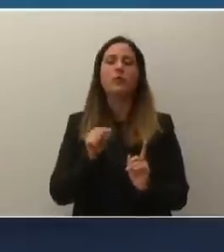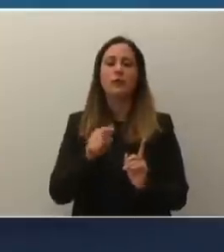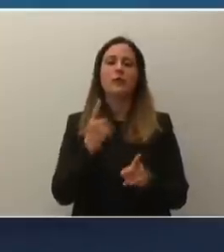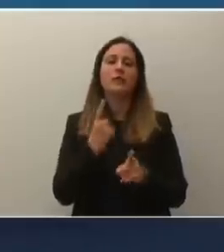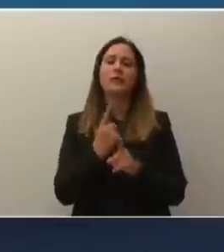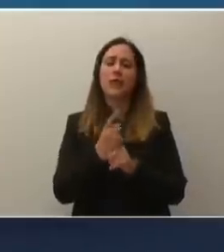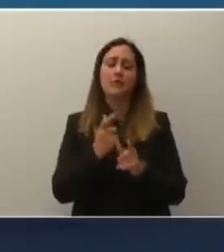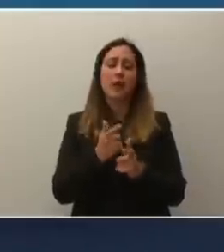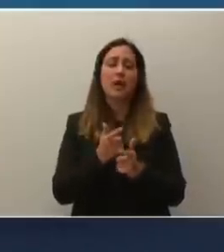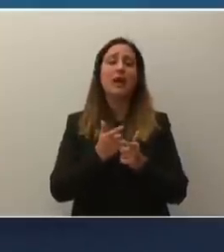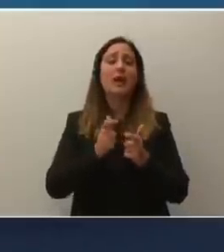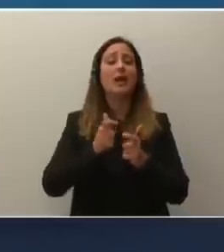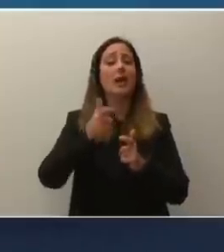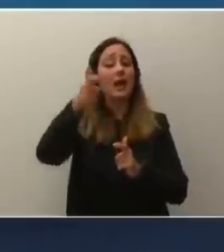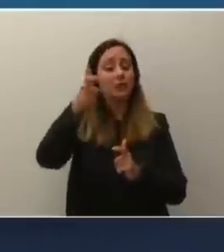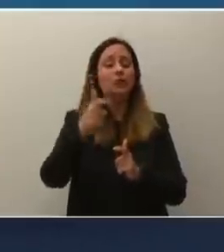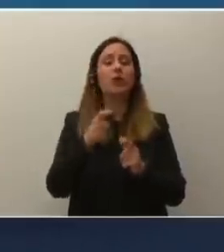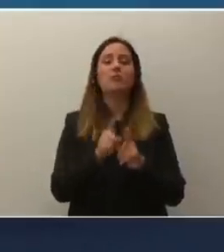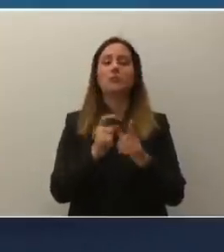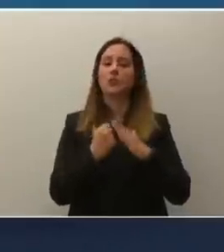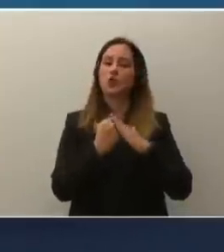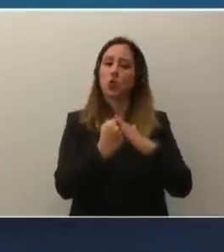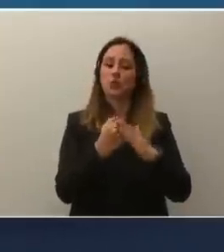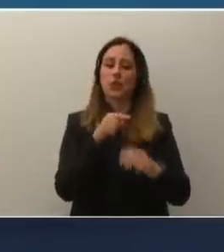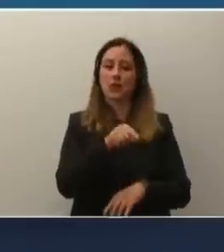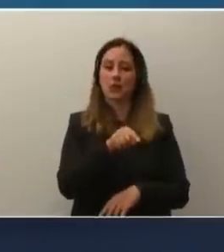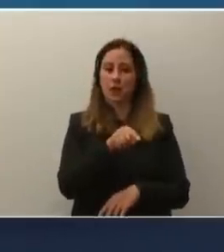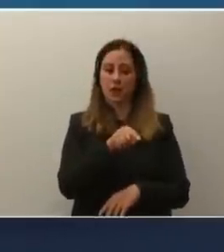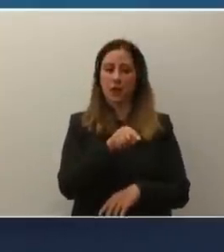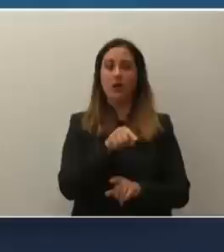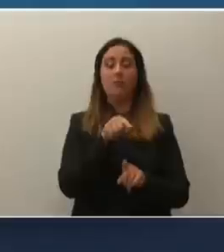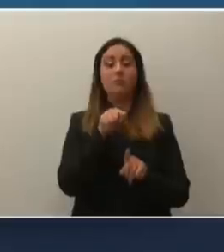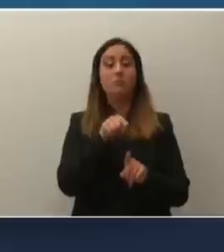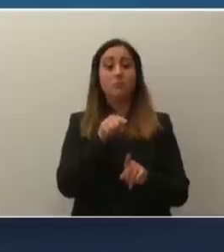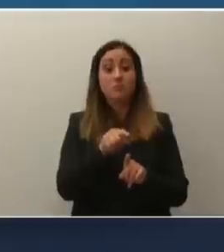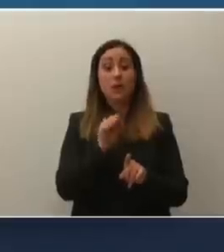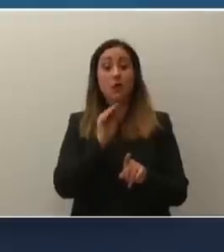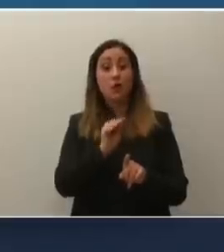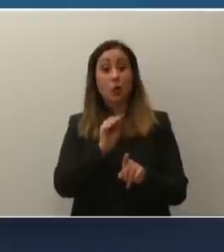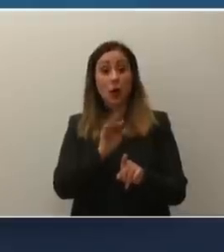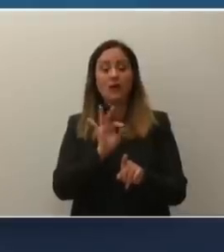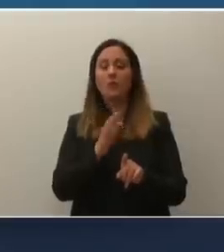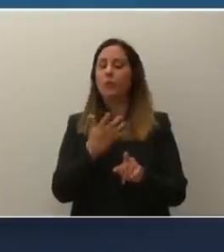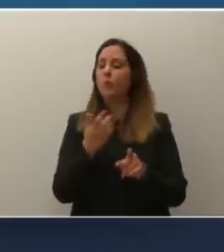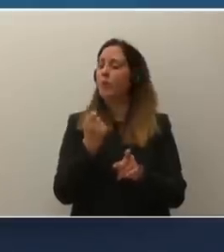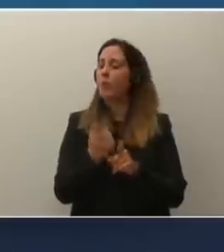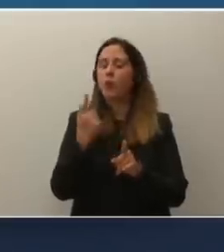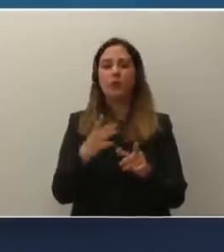E questa, dicevo, è la domanda, è la grandezza a cui si guarda di più nei mercati oggi.